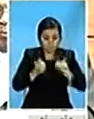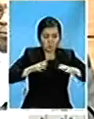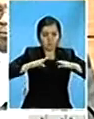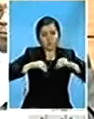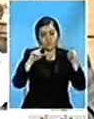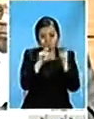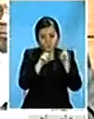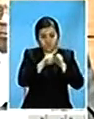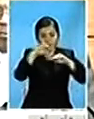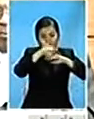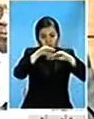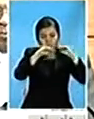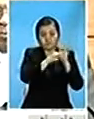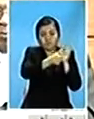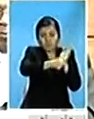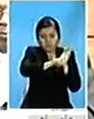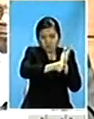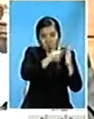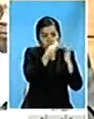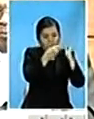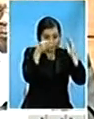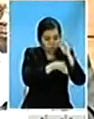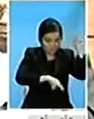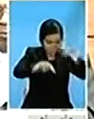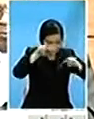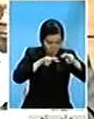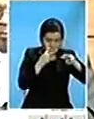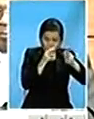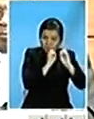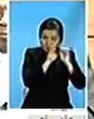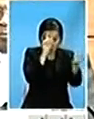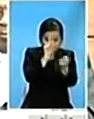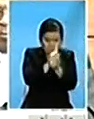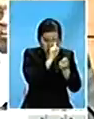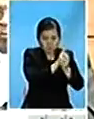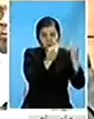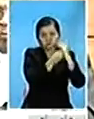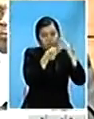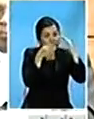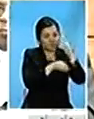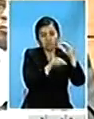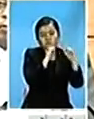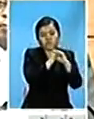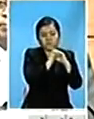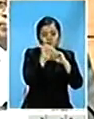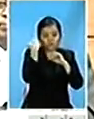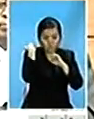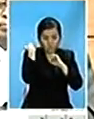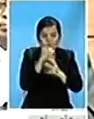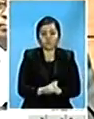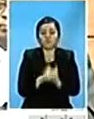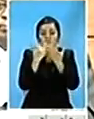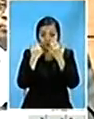ครงการนี้มีการทุจริตอย่างทะลุโปร่งทุกขั้นทุกชั้นทุกตอนนอกเหนือจากนั้น